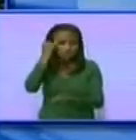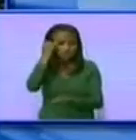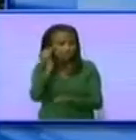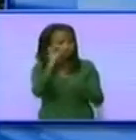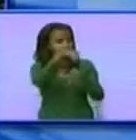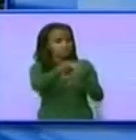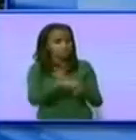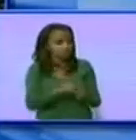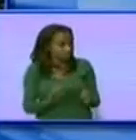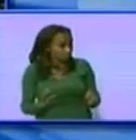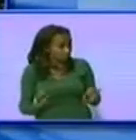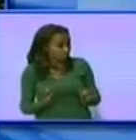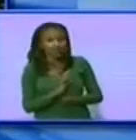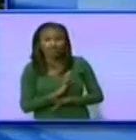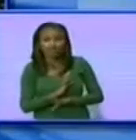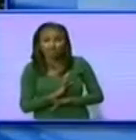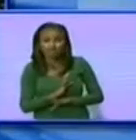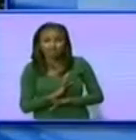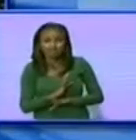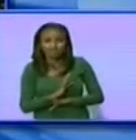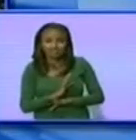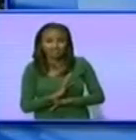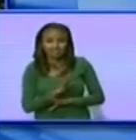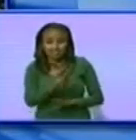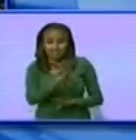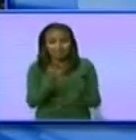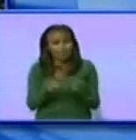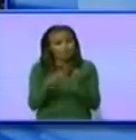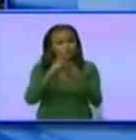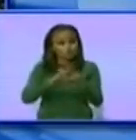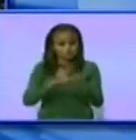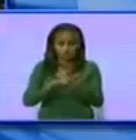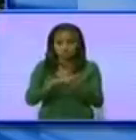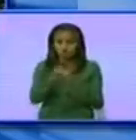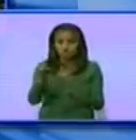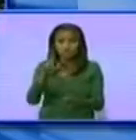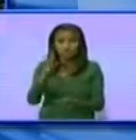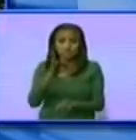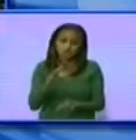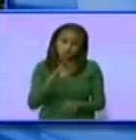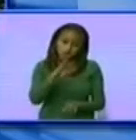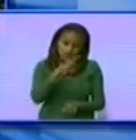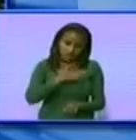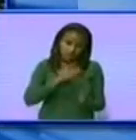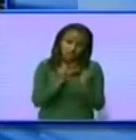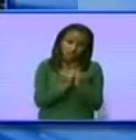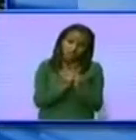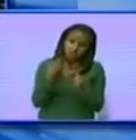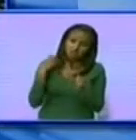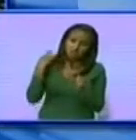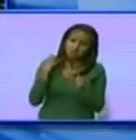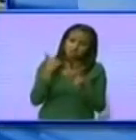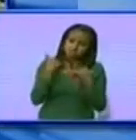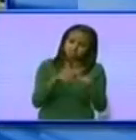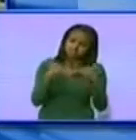እንዴ የማለት የመደናገር ነገር አለ። እና ብዙ ጊዜ እኔ እዛ ሄጄ የግል ጨዋታ የምንጫወት ነው የሚመስላቸው።